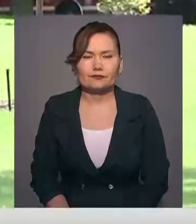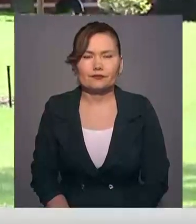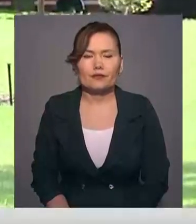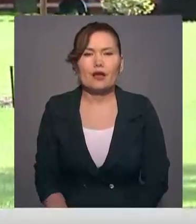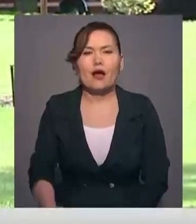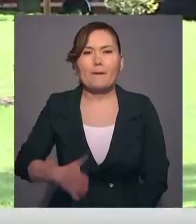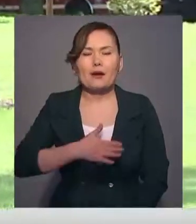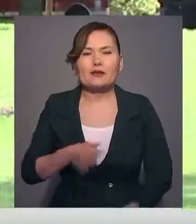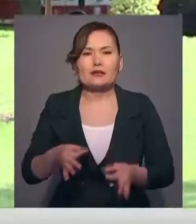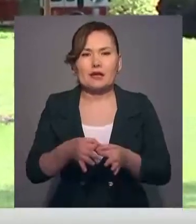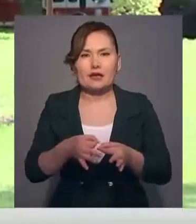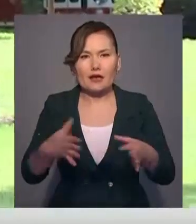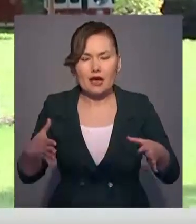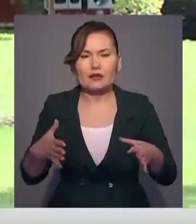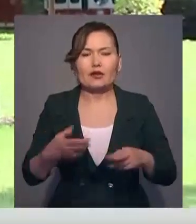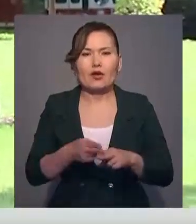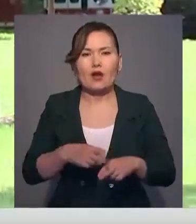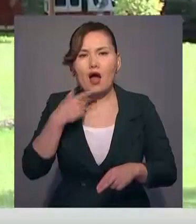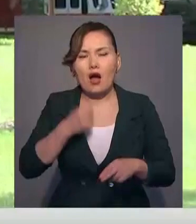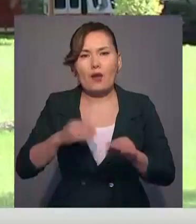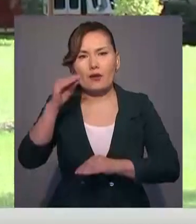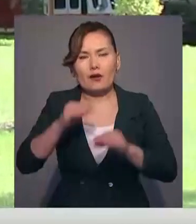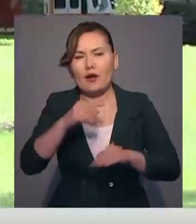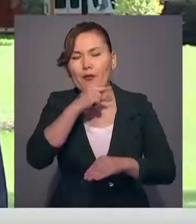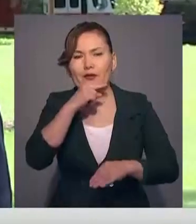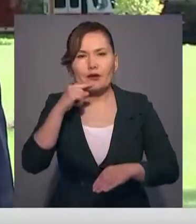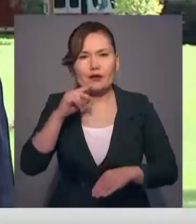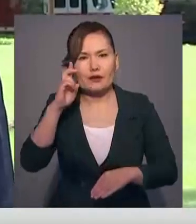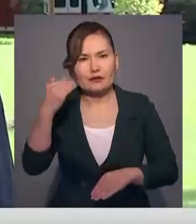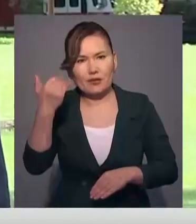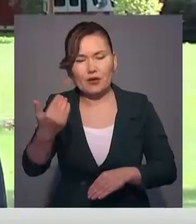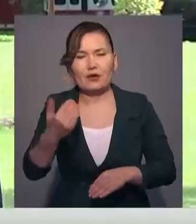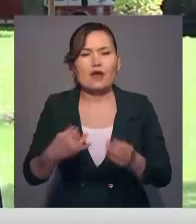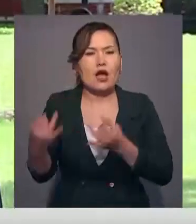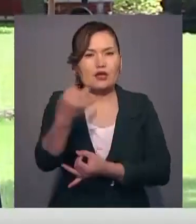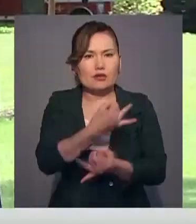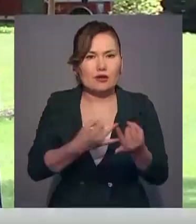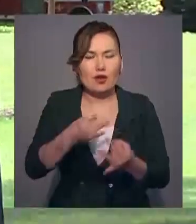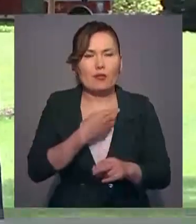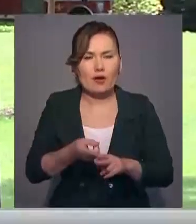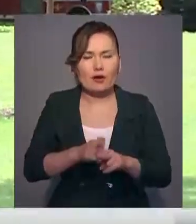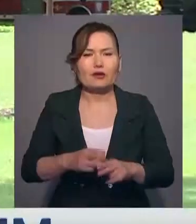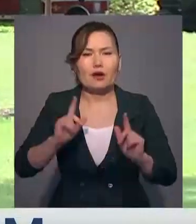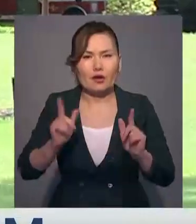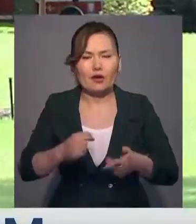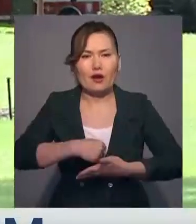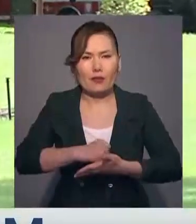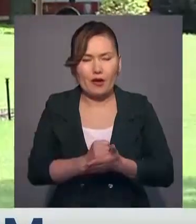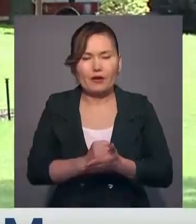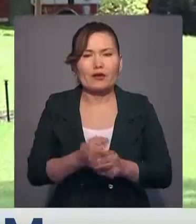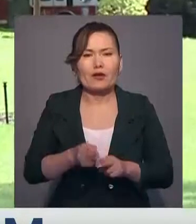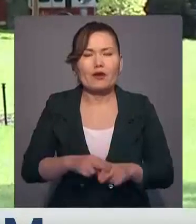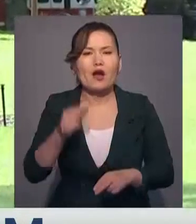Біз ядролық қару келісімі бойынша Ресей тарапымен сөйлестік. Әңгіме барысында аталған келісімге сай екі тарап та